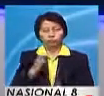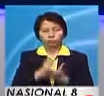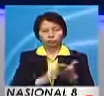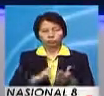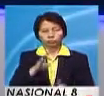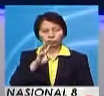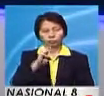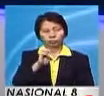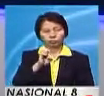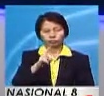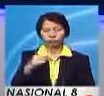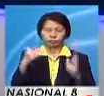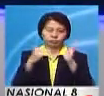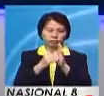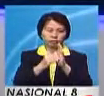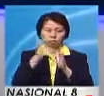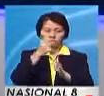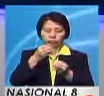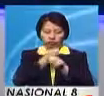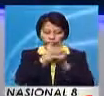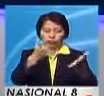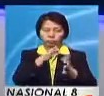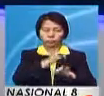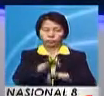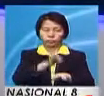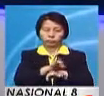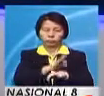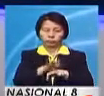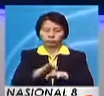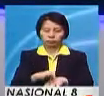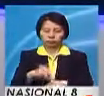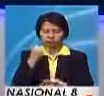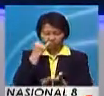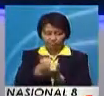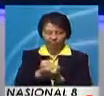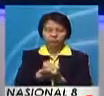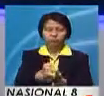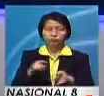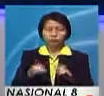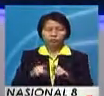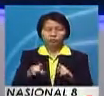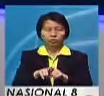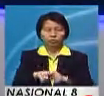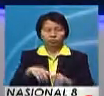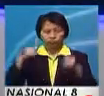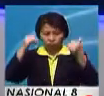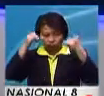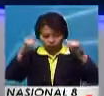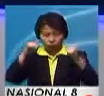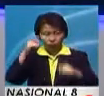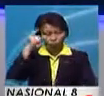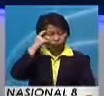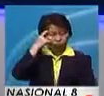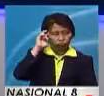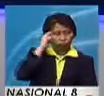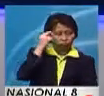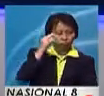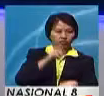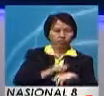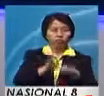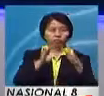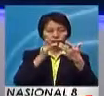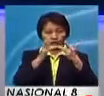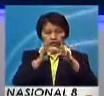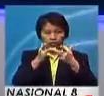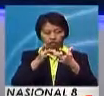sesawang juga telah disekat berikutan penyebaran fitnah dan propaganda jahat yang digelar sebagai keganasan persepsi di media